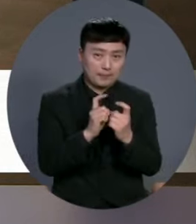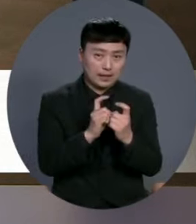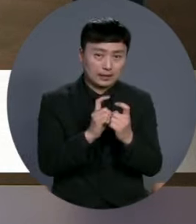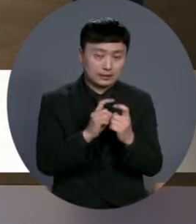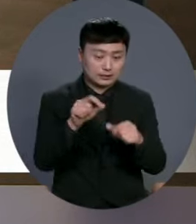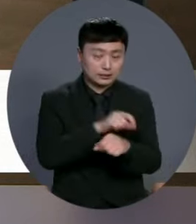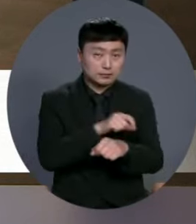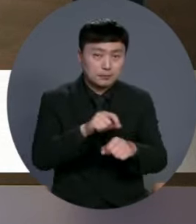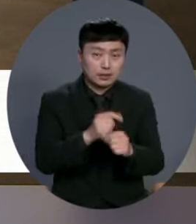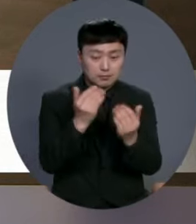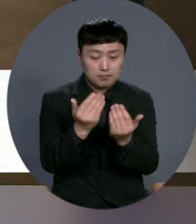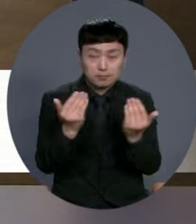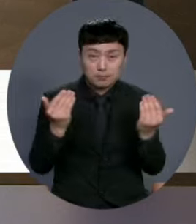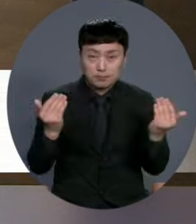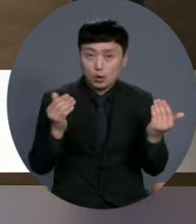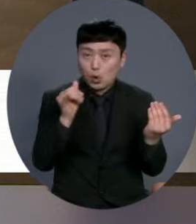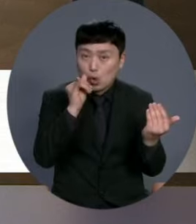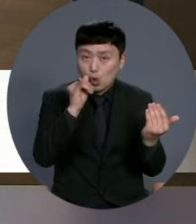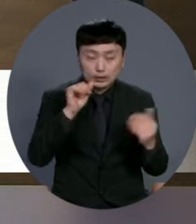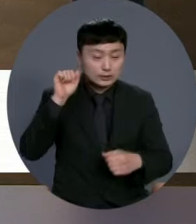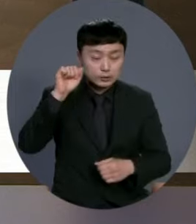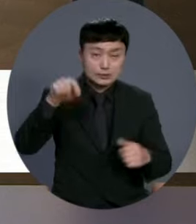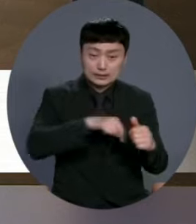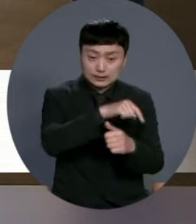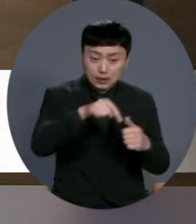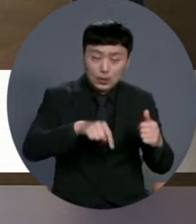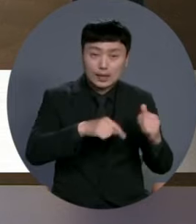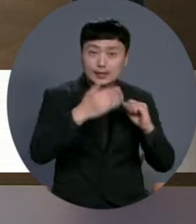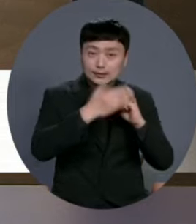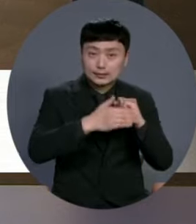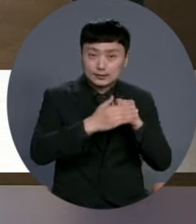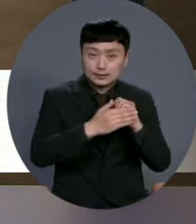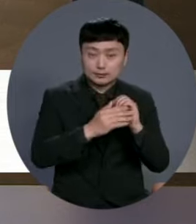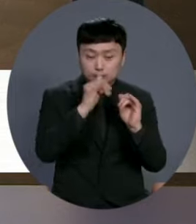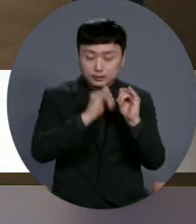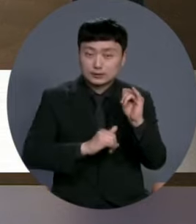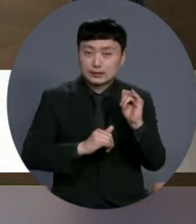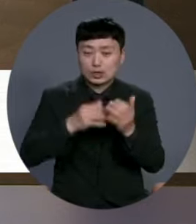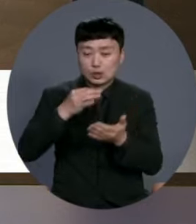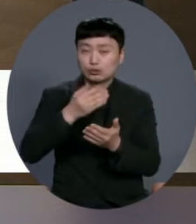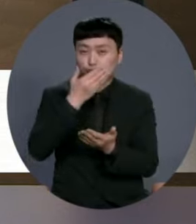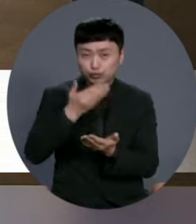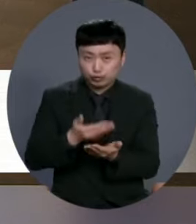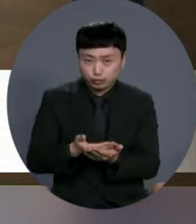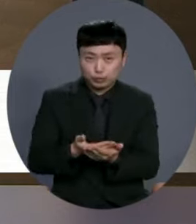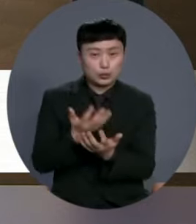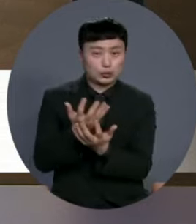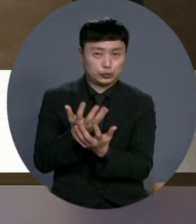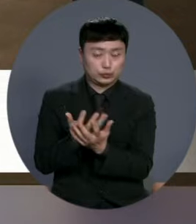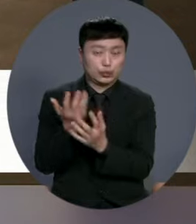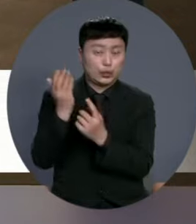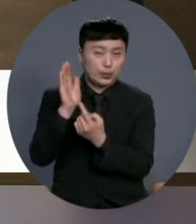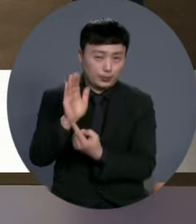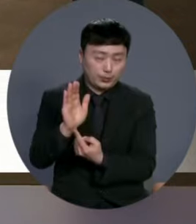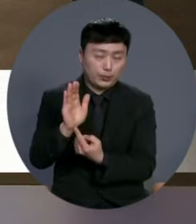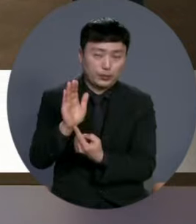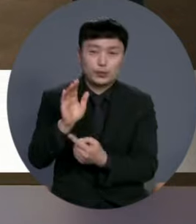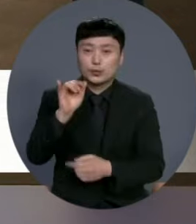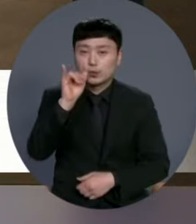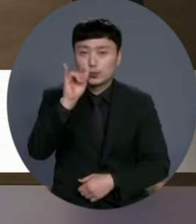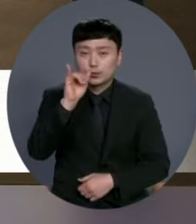사진전이 열리고 있는데요. 당시 모습을 담은 사진들과 역사적 가치가 높은 자료들도 새롭게 공개돼 의미를 더하고